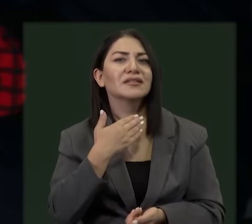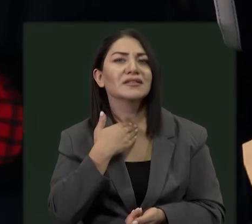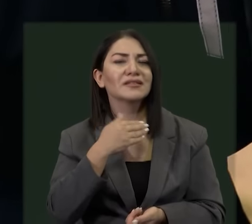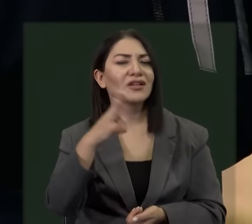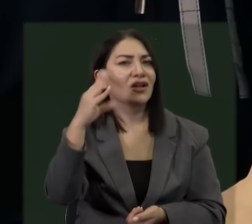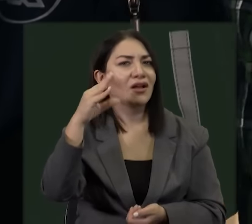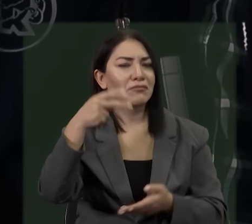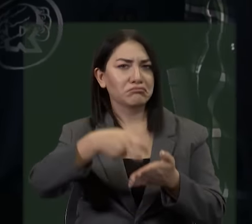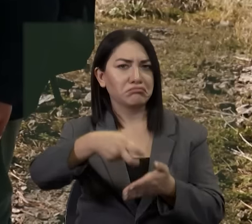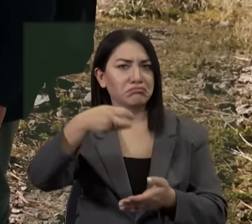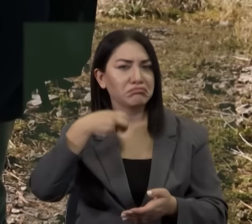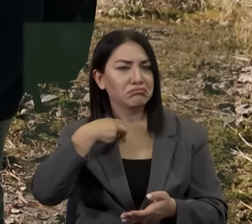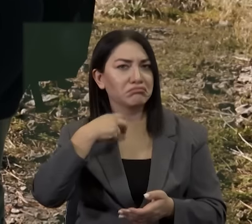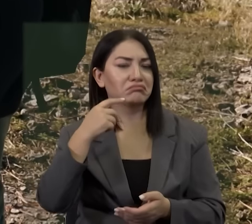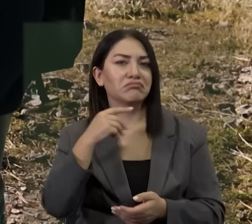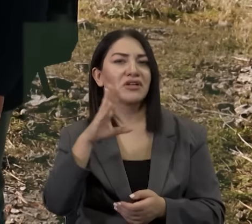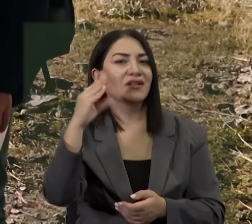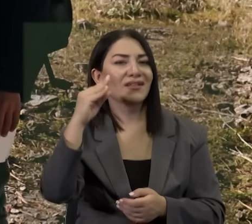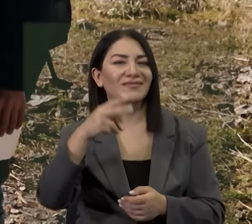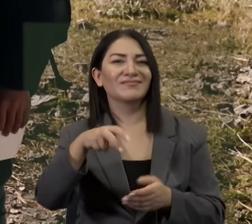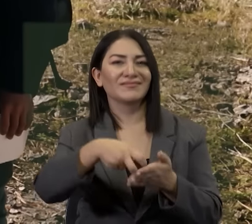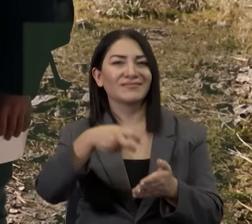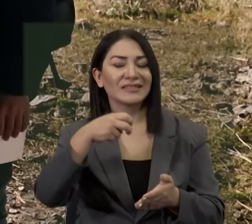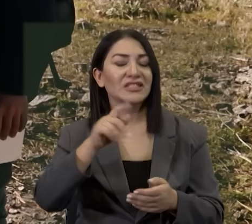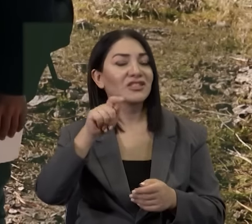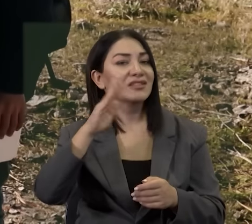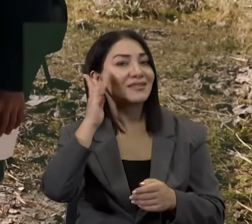Ձայնային հաղորդագրությունը։ Դե բարձրացրու, որ ավելի լավ լսենք։